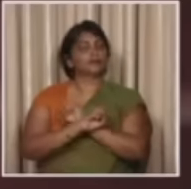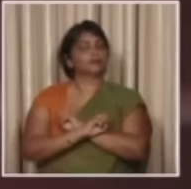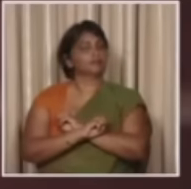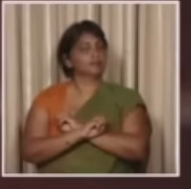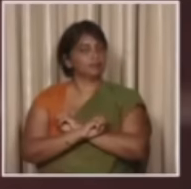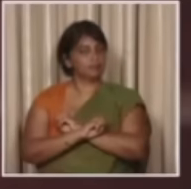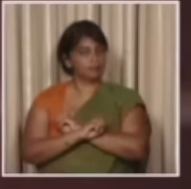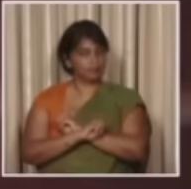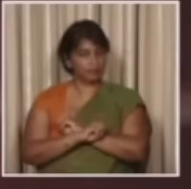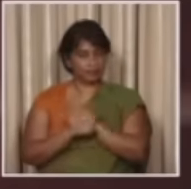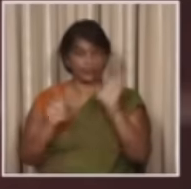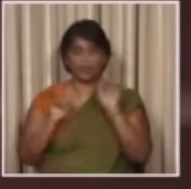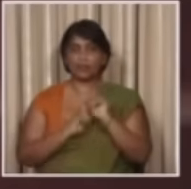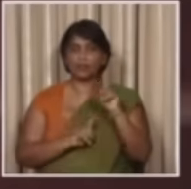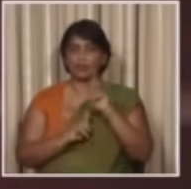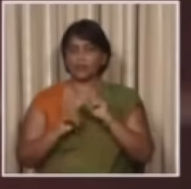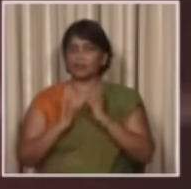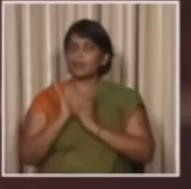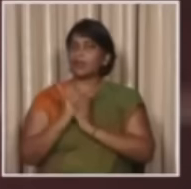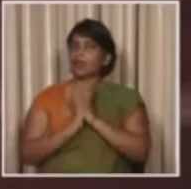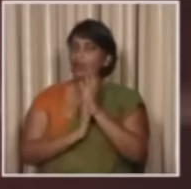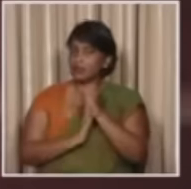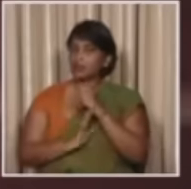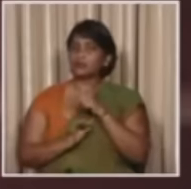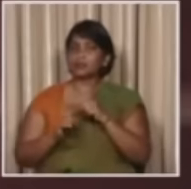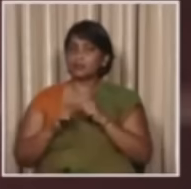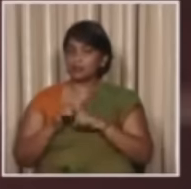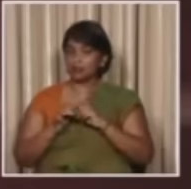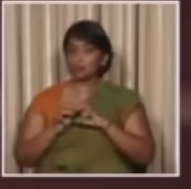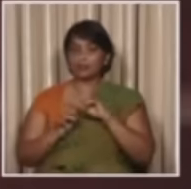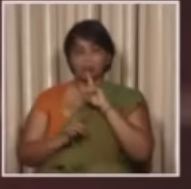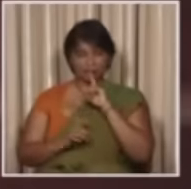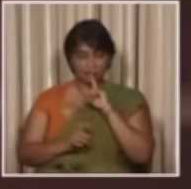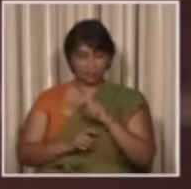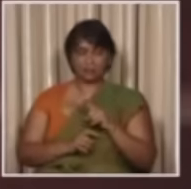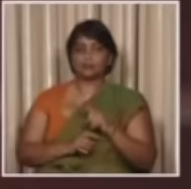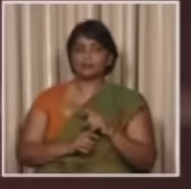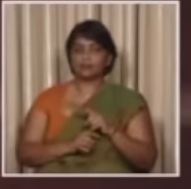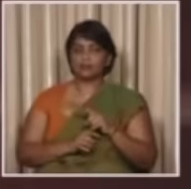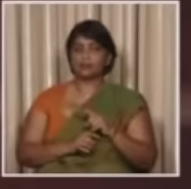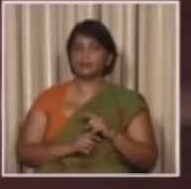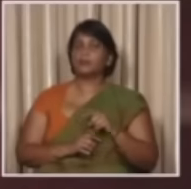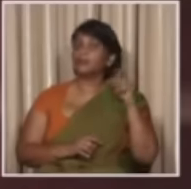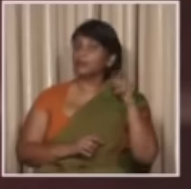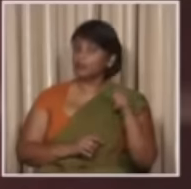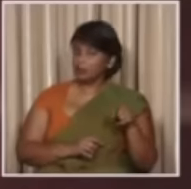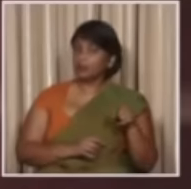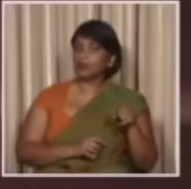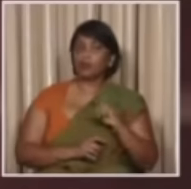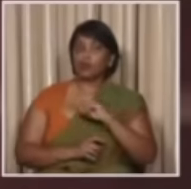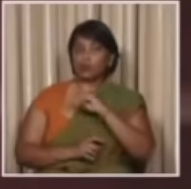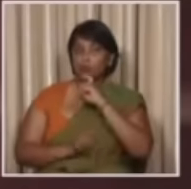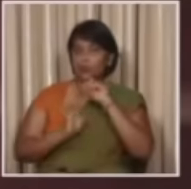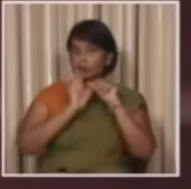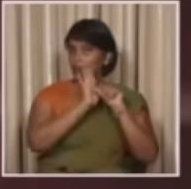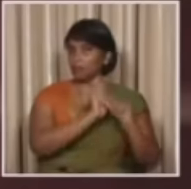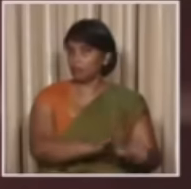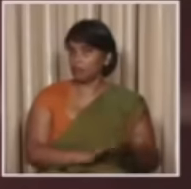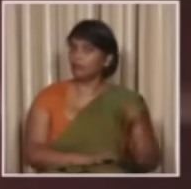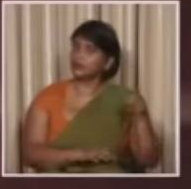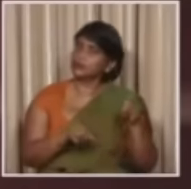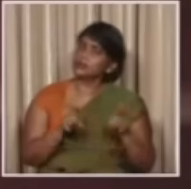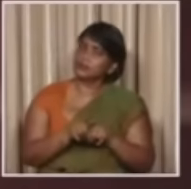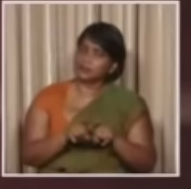කියලා. පාර්ලිමේන්තුවේ වරප්‍රසාදවලට යට වෙලා එහෙම කතා කරනවා නම් එතුමා එක කරේ උසාවිය හැටලුවල ලක් කිරීමක්